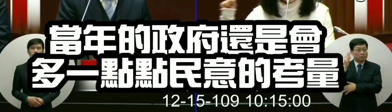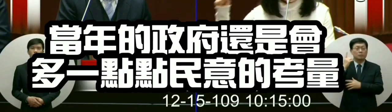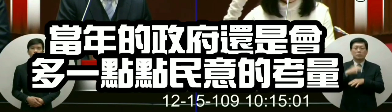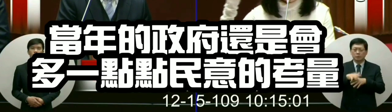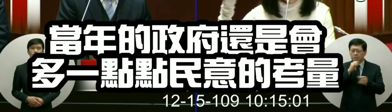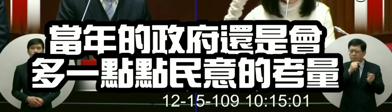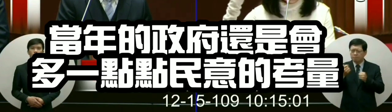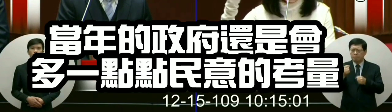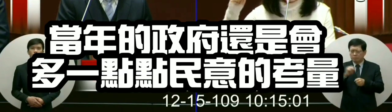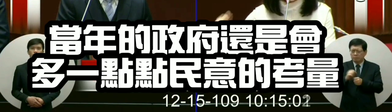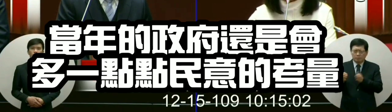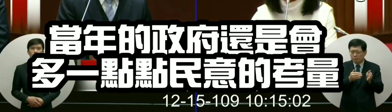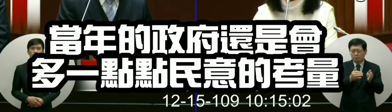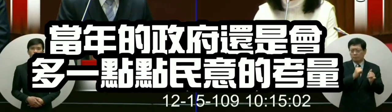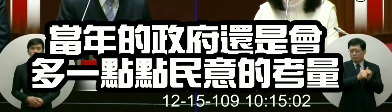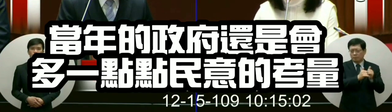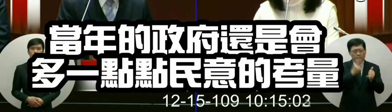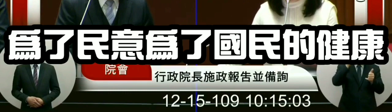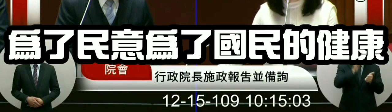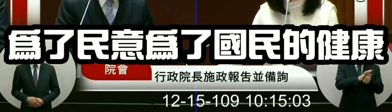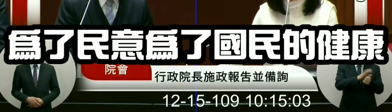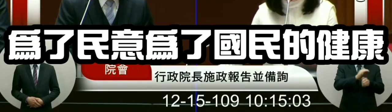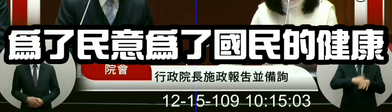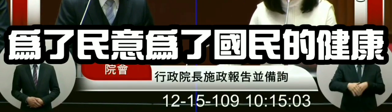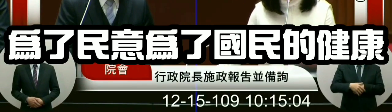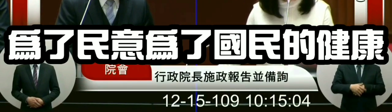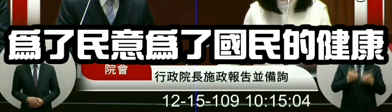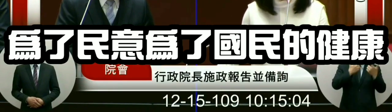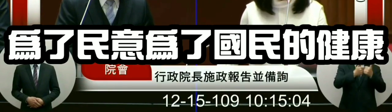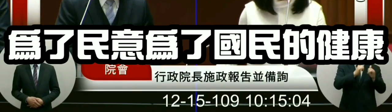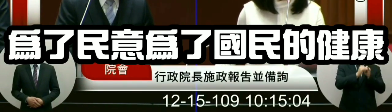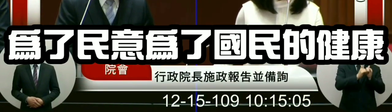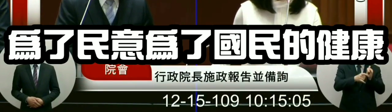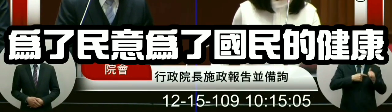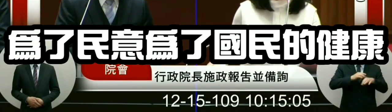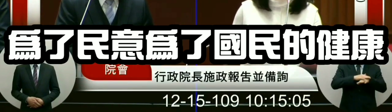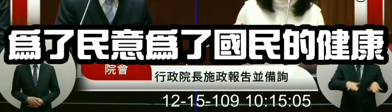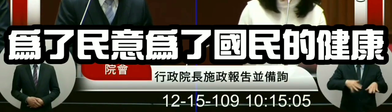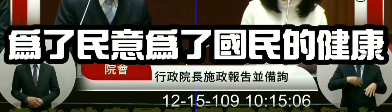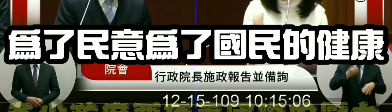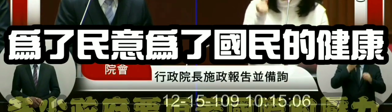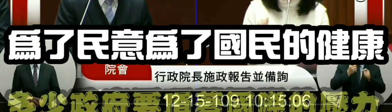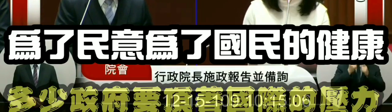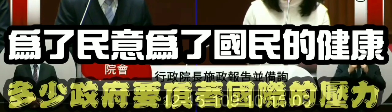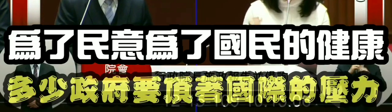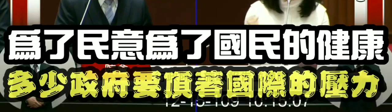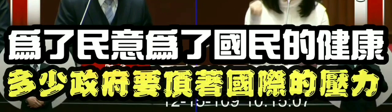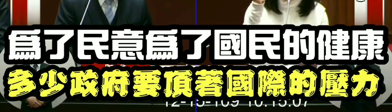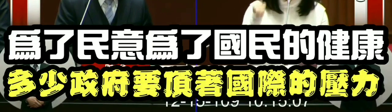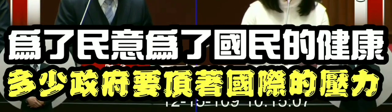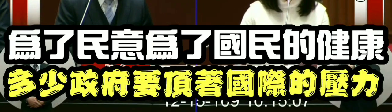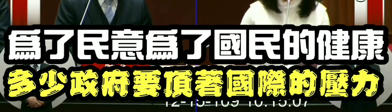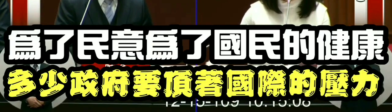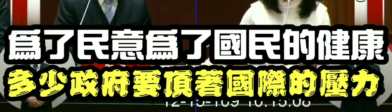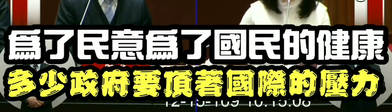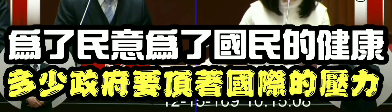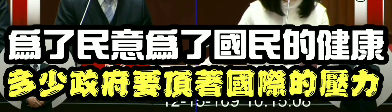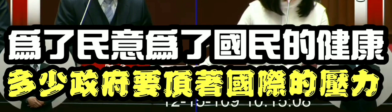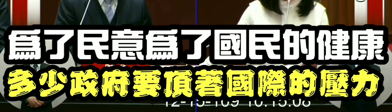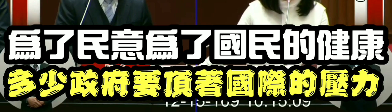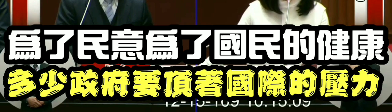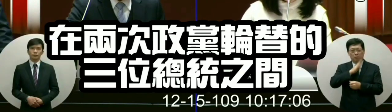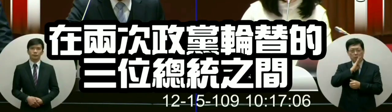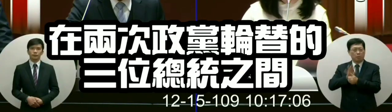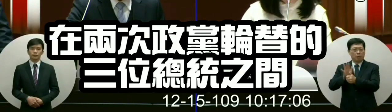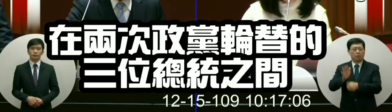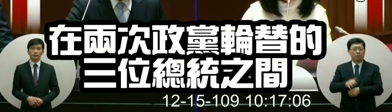是会多一点点民意的考量。为了民意，为了国民的健康，多少政府要顶住国际的压